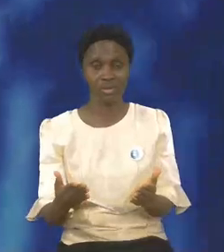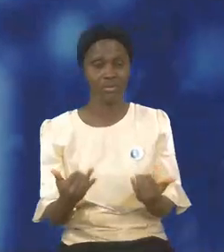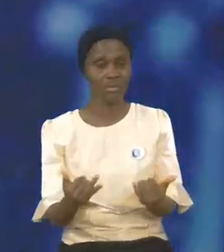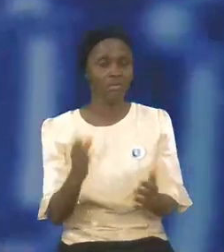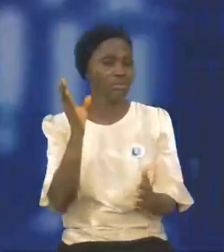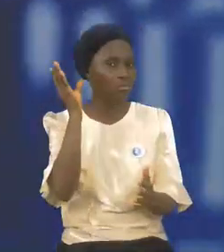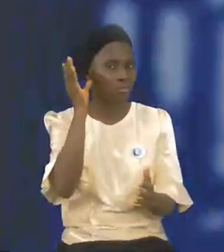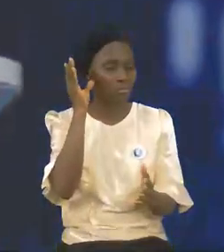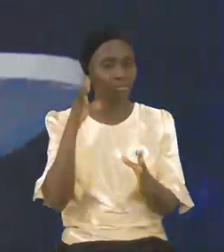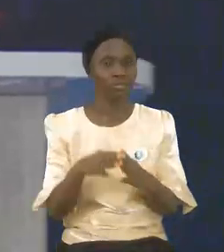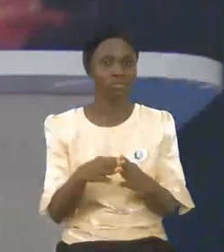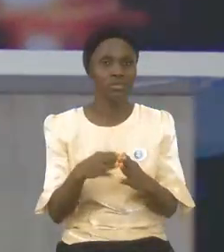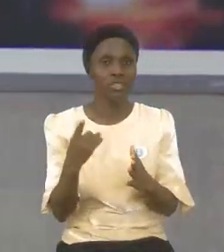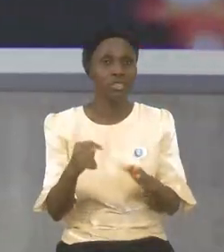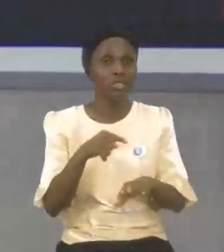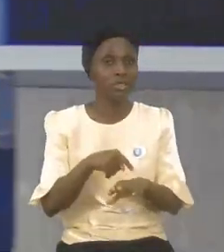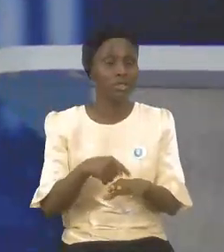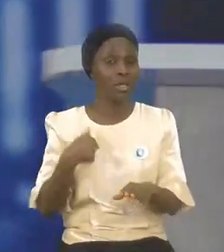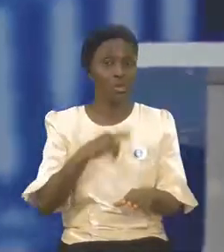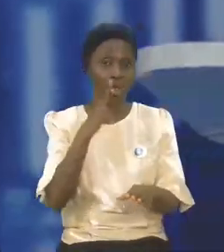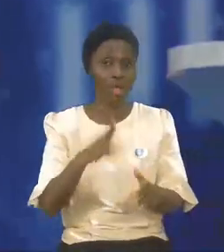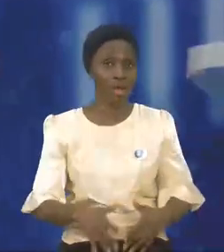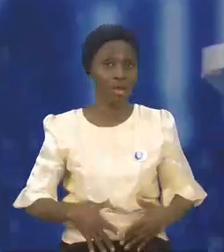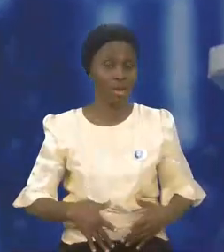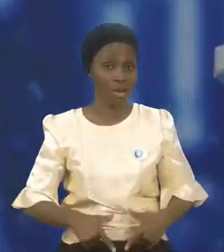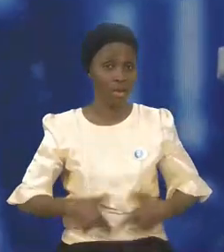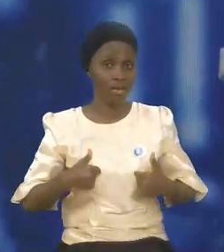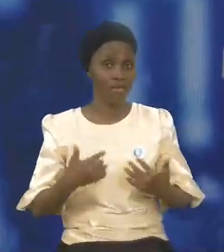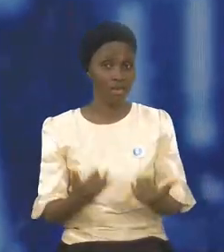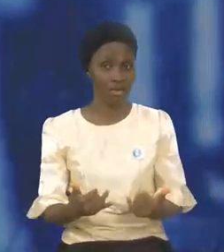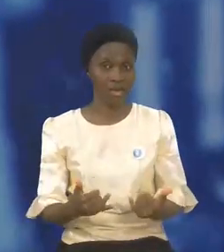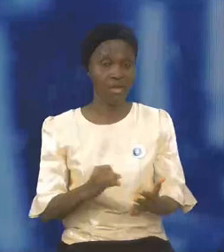Et lorsque j'étais avec vous, je vous disais ces choses. Attendez.